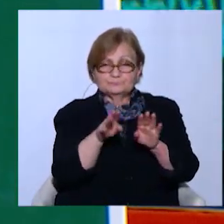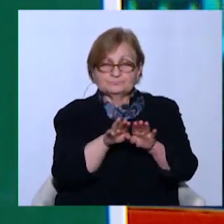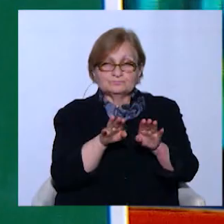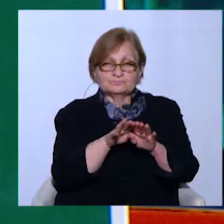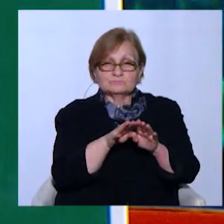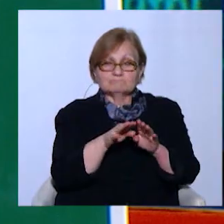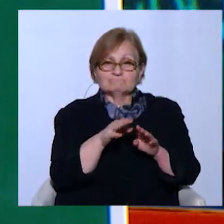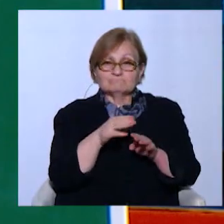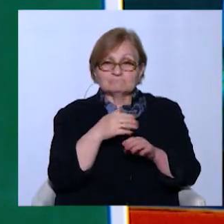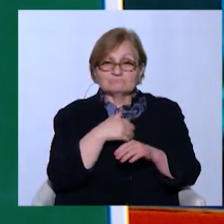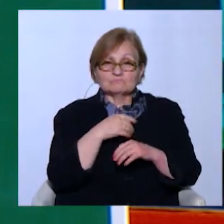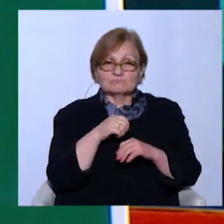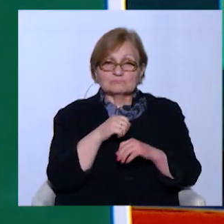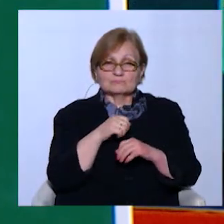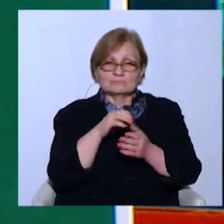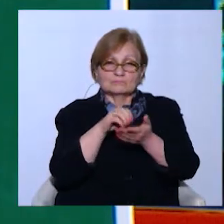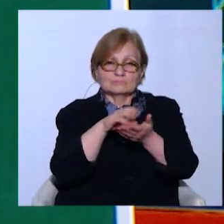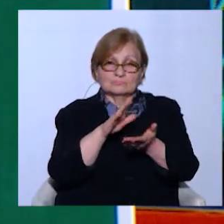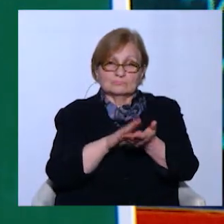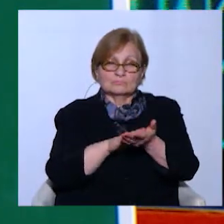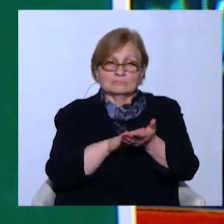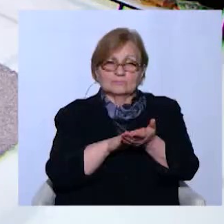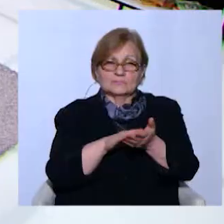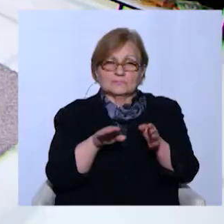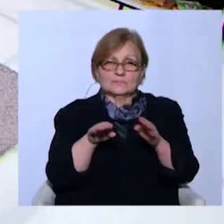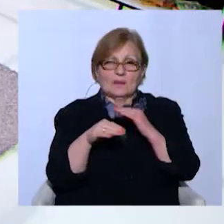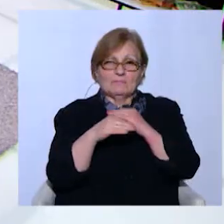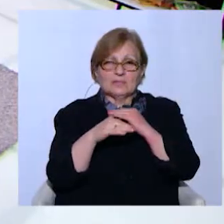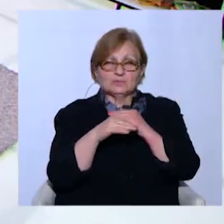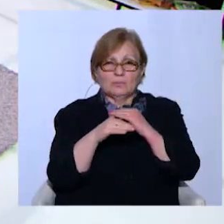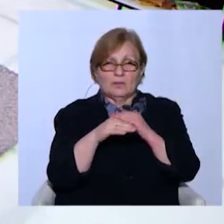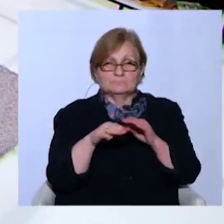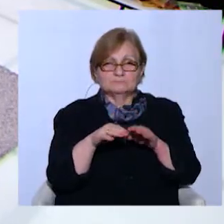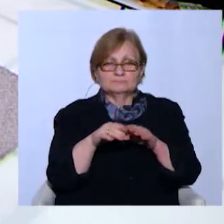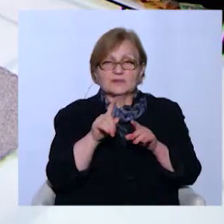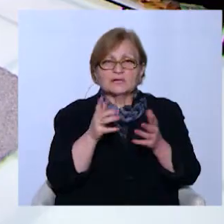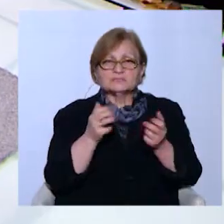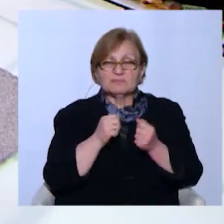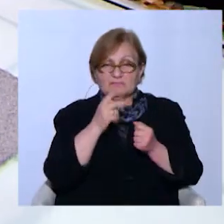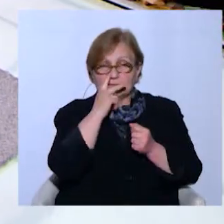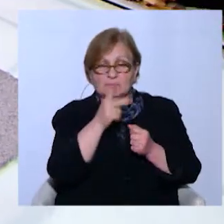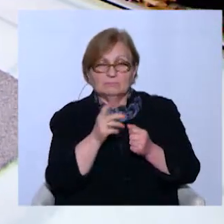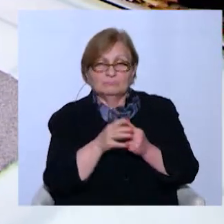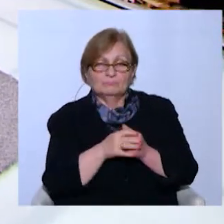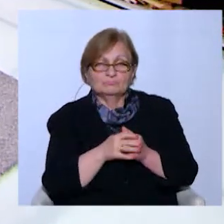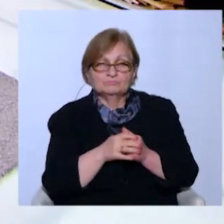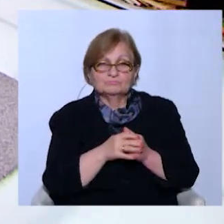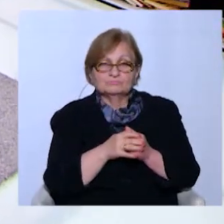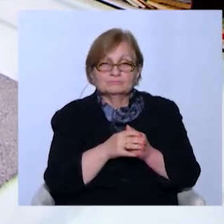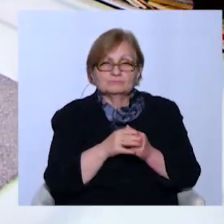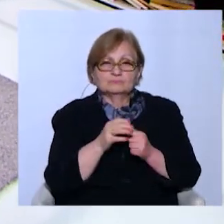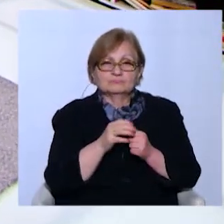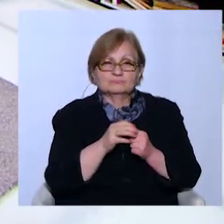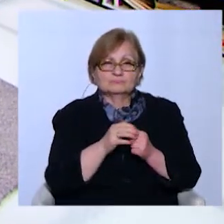რადგან დავადგინეთ მსგავსია, შეგვიძლია ჩავწეროთ ფარდობები, ხო, პროპორცია. ანუ რას მივიღეთ? ნახე, რომ